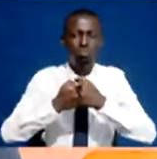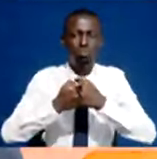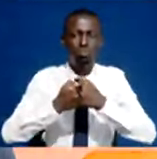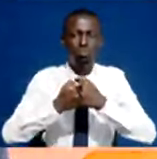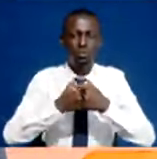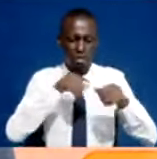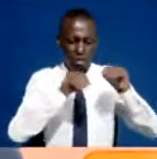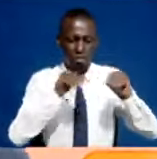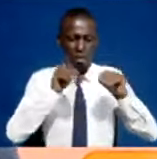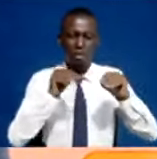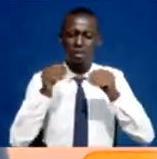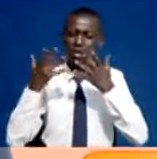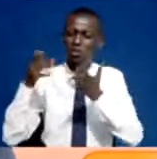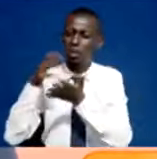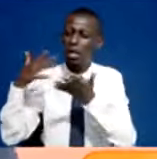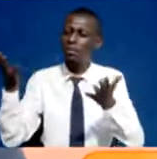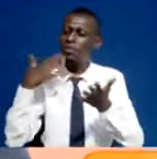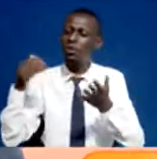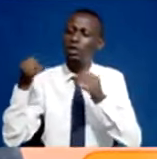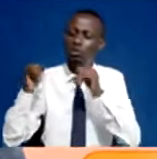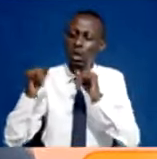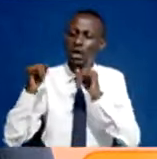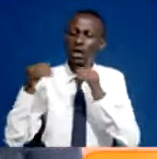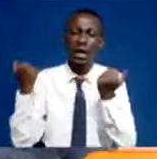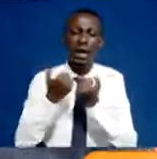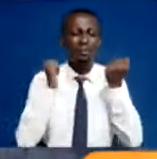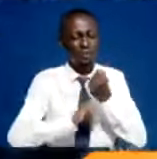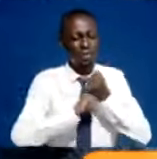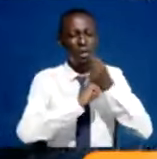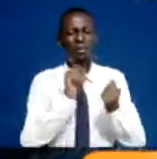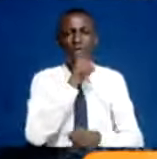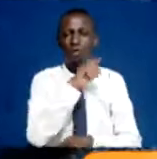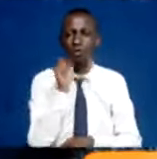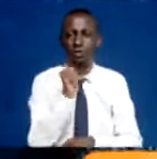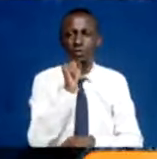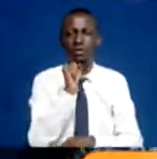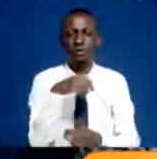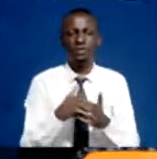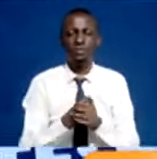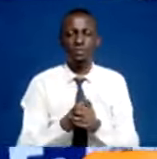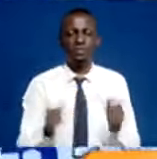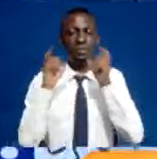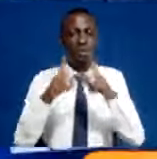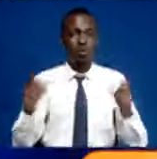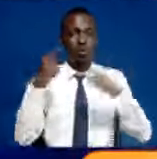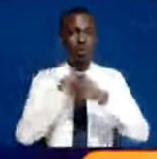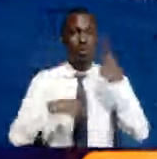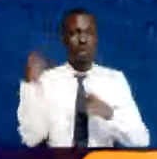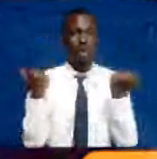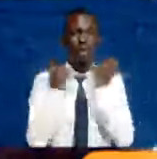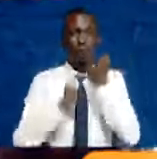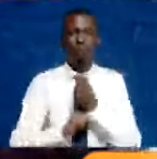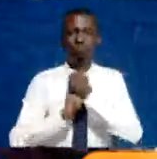akisema nitumie ka kitu nataka kuwekelea, hiyo ndio support yenye huwa namsaidia. Mzee Chepkwony says the win comes as a